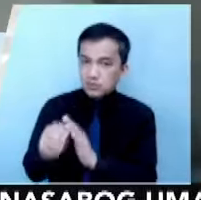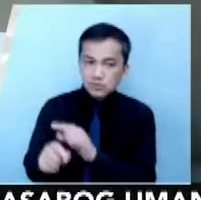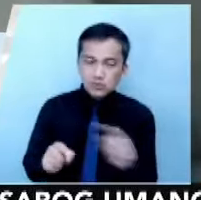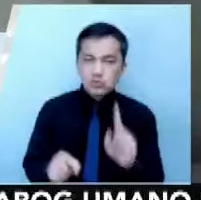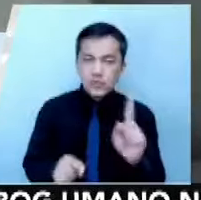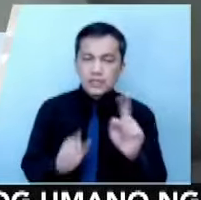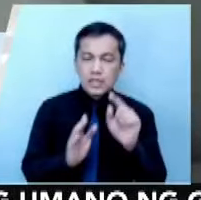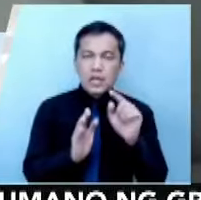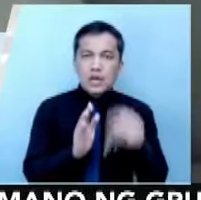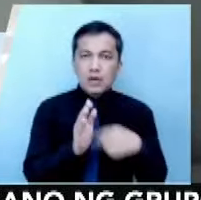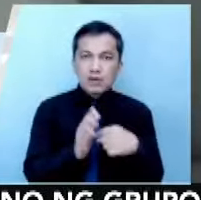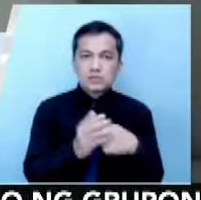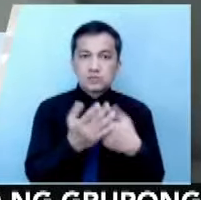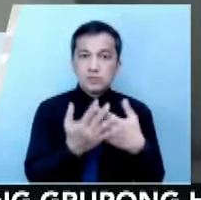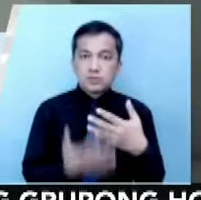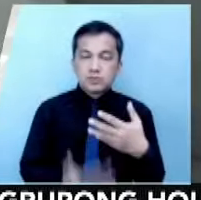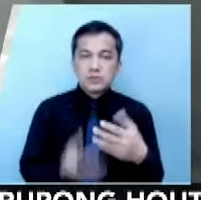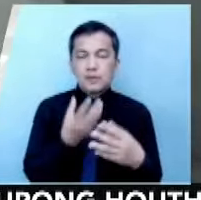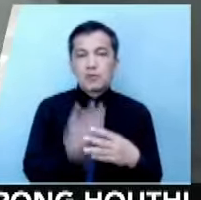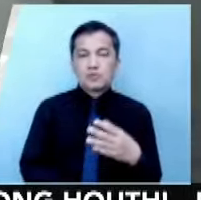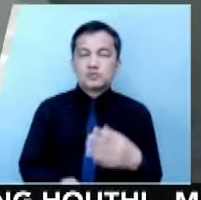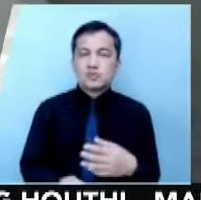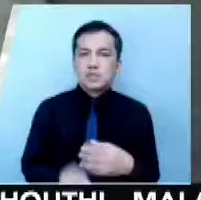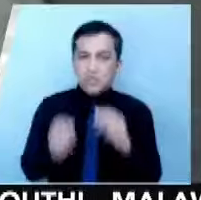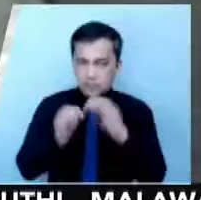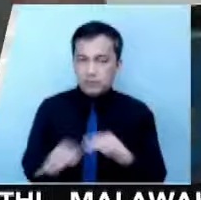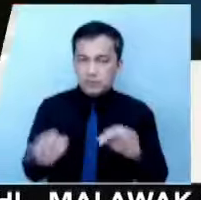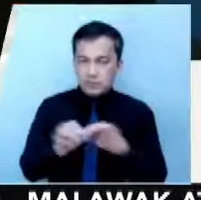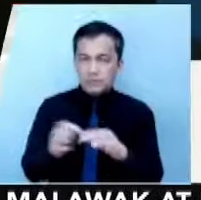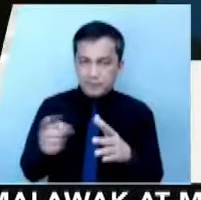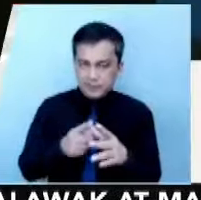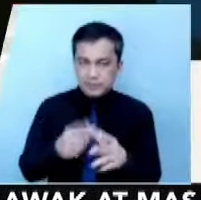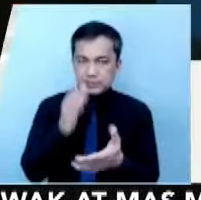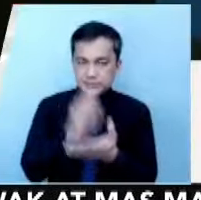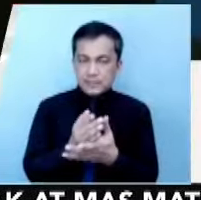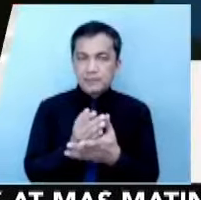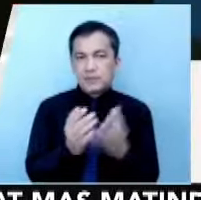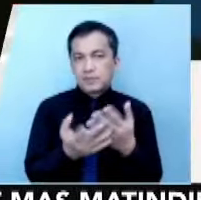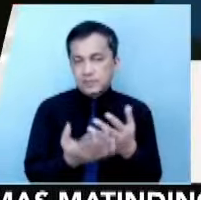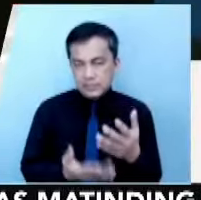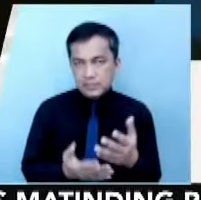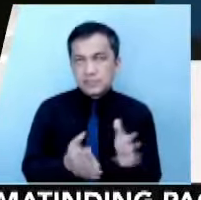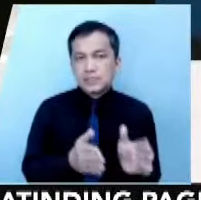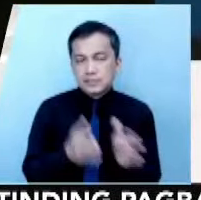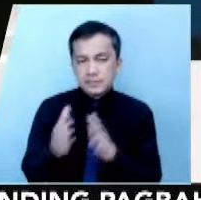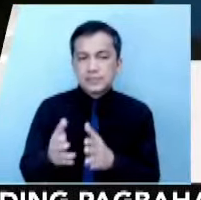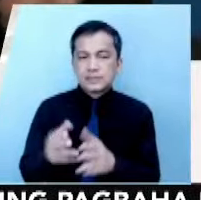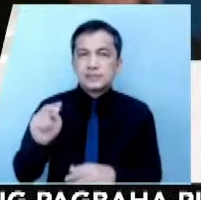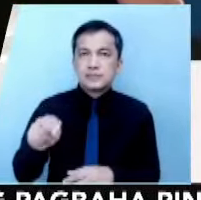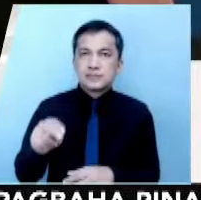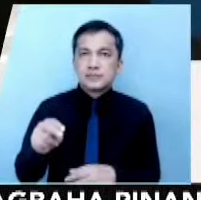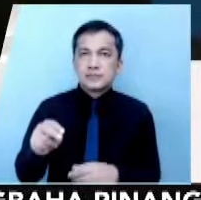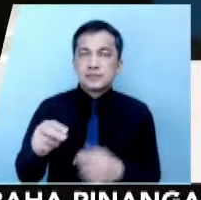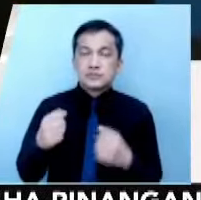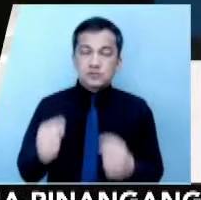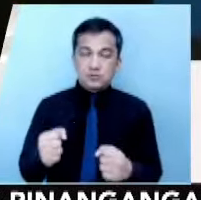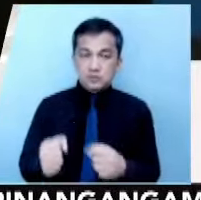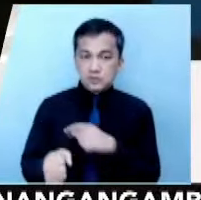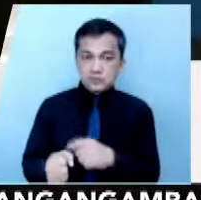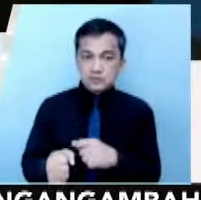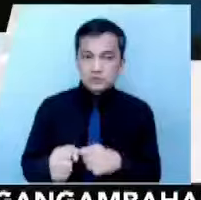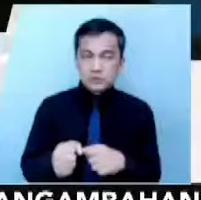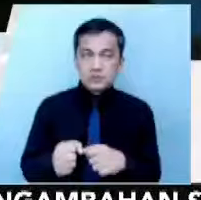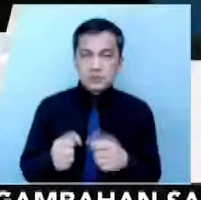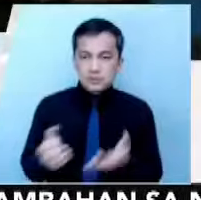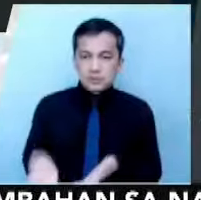So very important, first, to stop yung bleeding. And then, kailangan it's strong enough para matransport natin ang